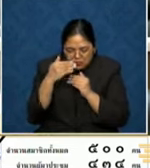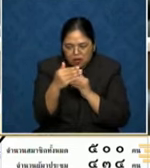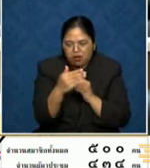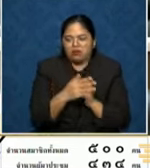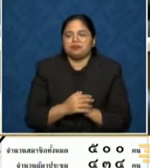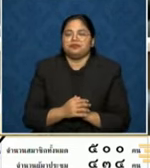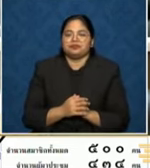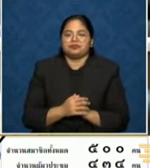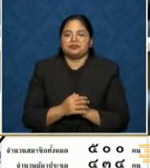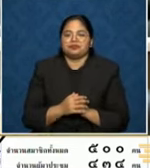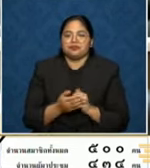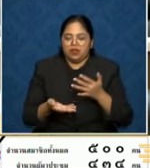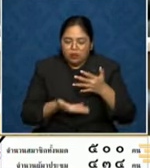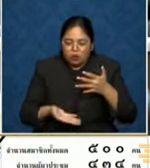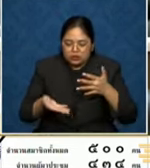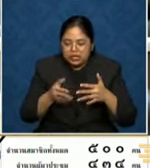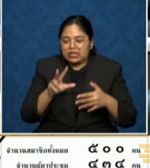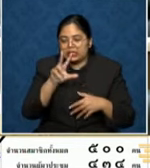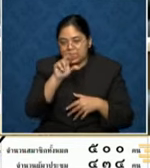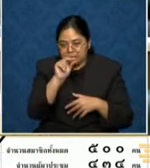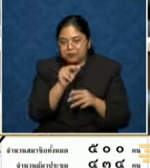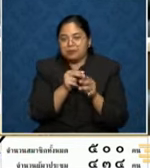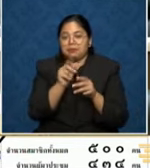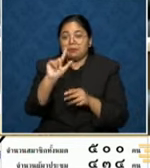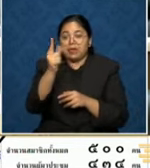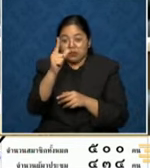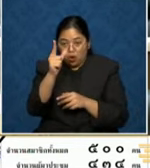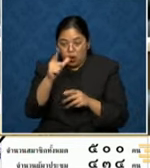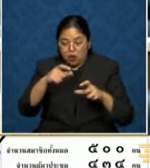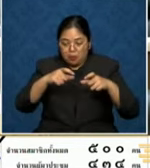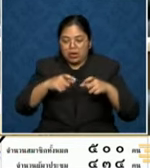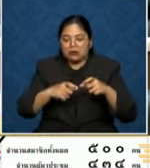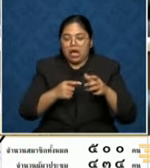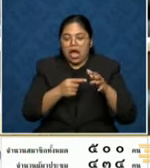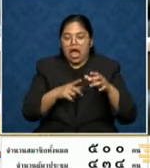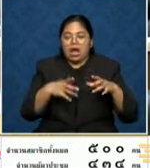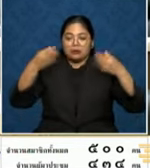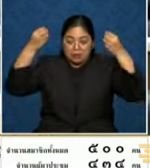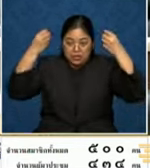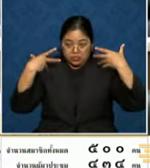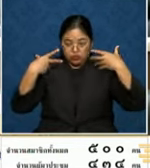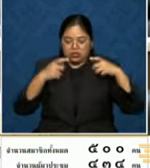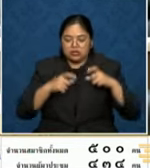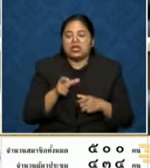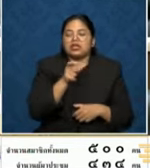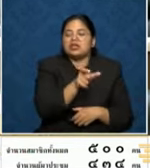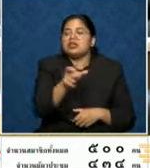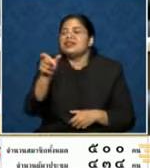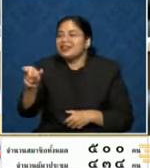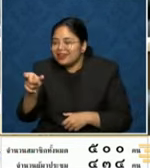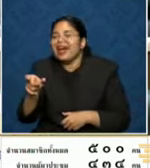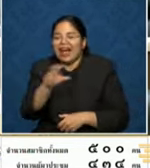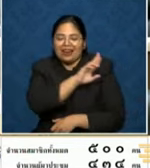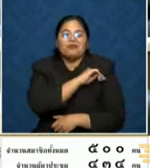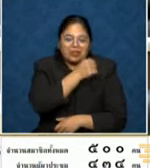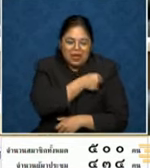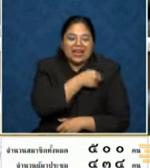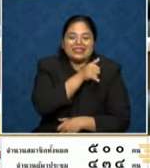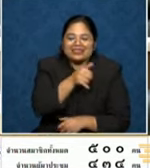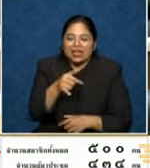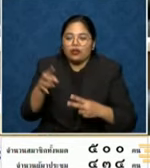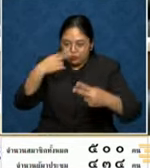ระดับ30บาทรักษาทุกโรคผ่านบัตรประชาชนใบเดียวรักษาได้ทุกที่ครับท่านประธานครับผมเรียนท่านประธานอ